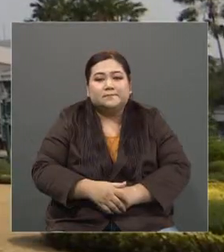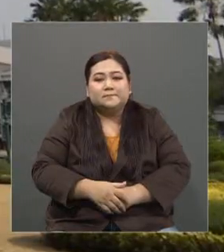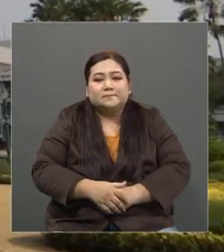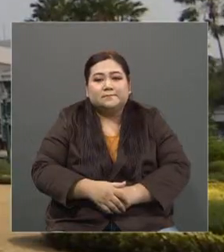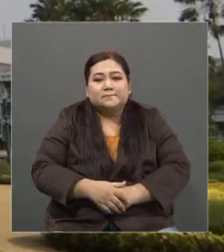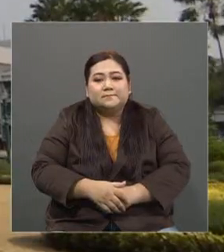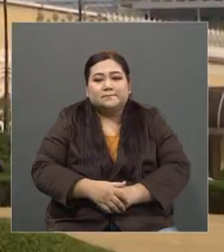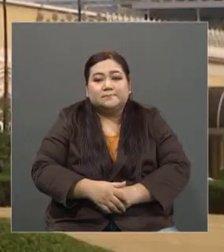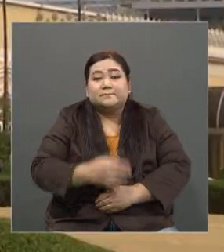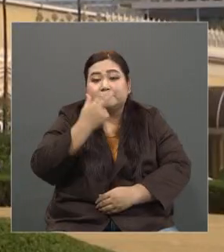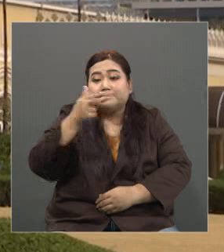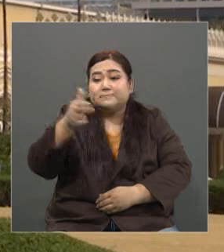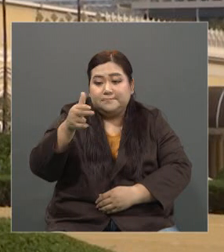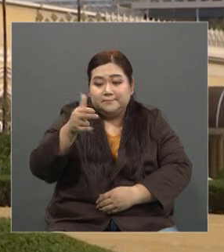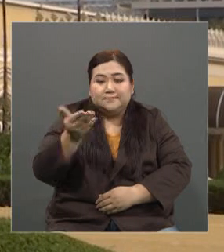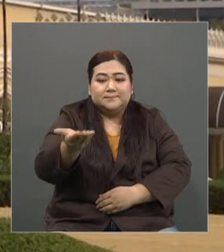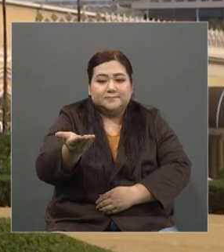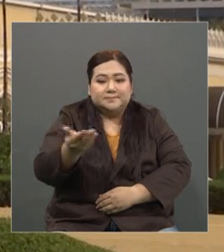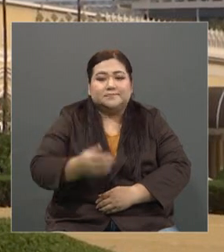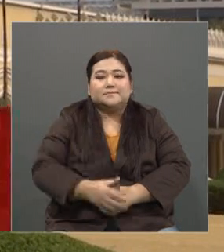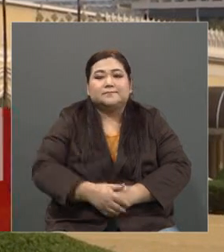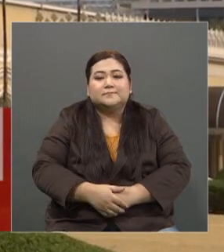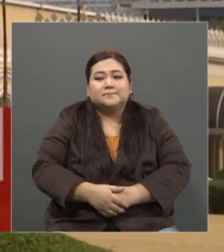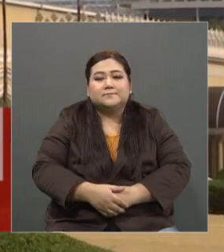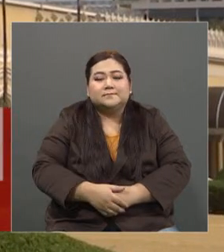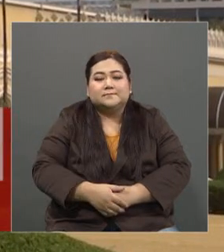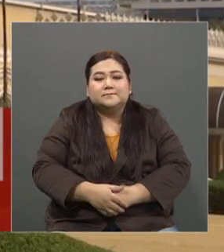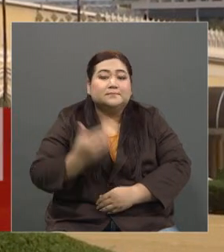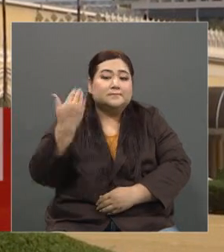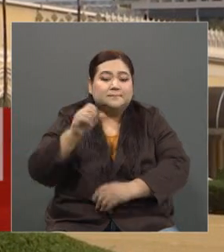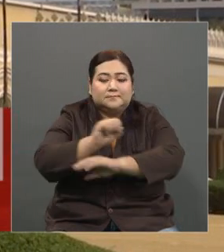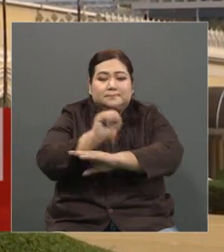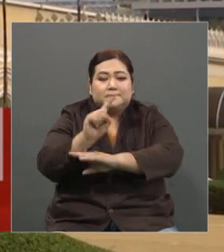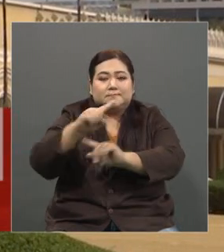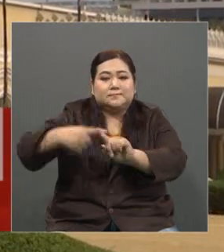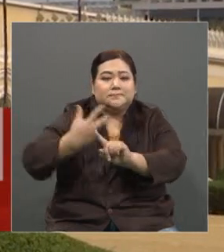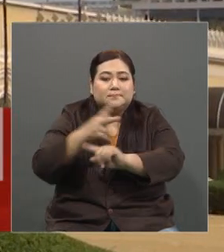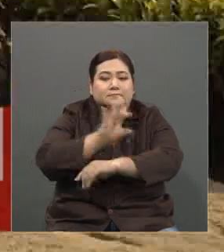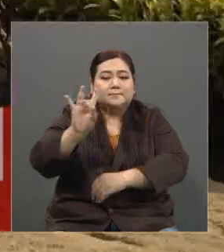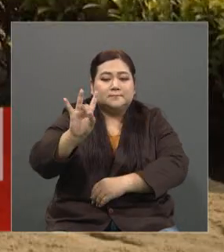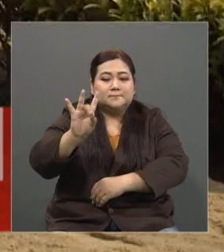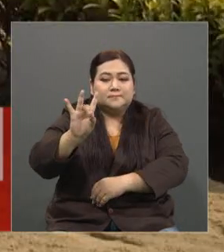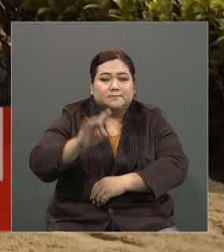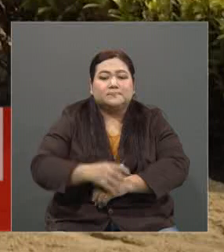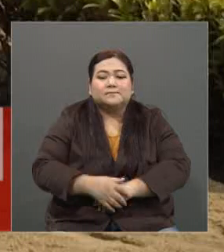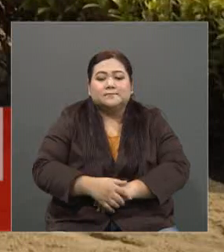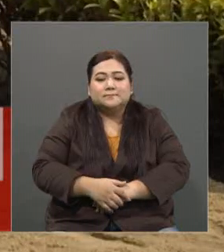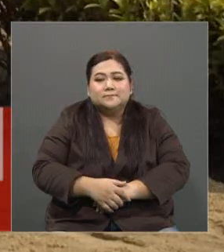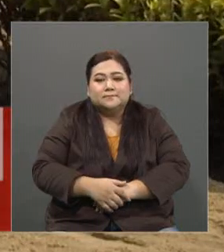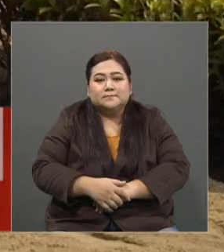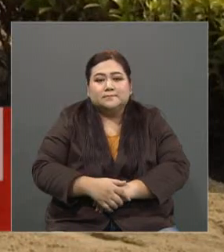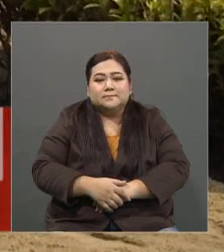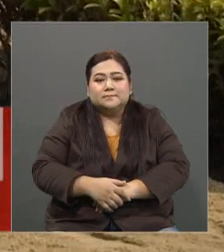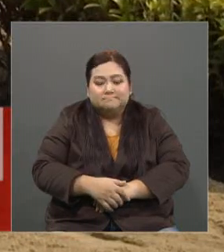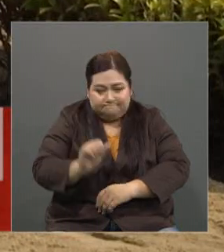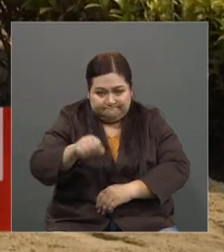คุณผส่ ไปดูภาพกนก็อัี้เป็ภาพทเห็นลทสุเป็นวันสุขที่ 8 นี้นะ ผมมที่ผัดมาที่เขากำลังจะมีการปรบปรุงกันะคะครับ